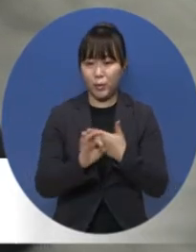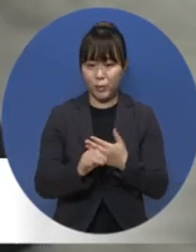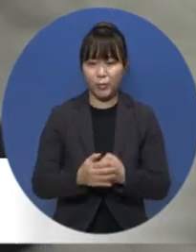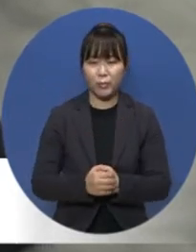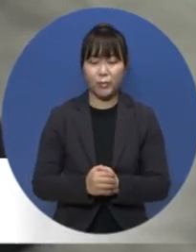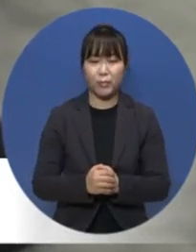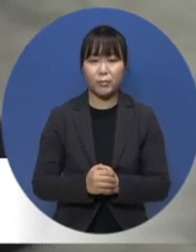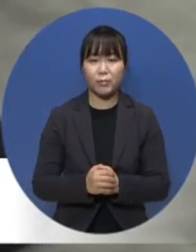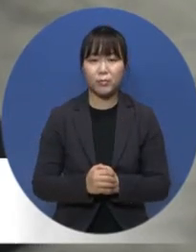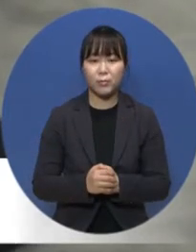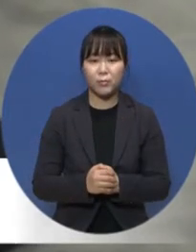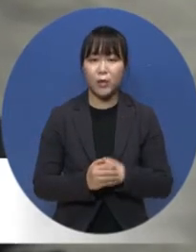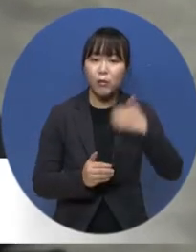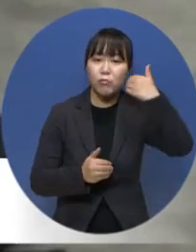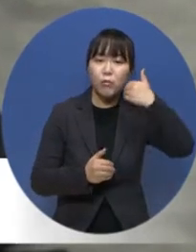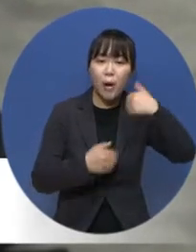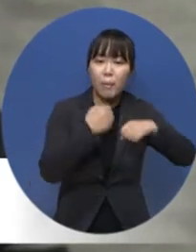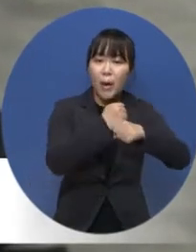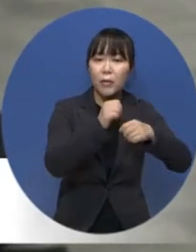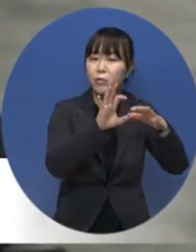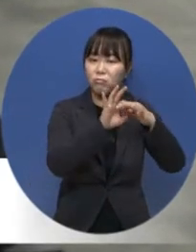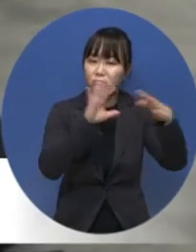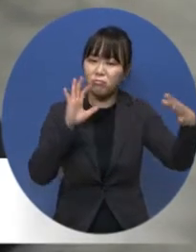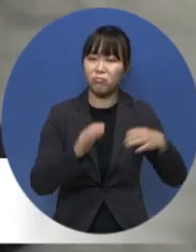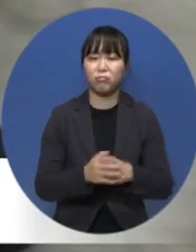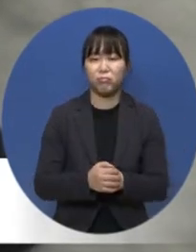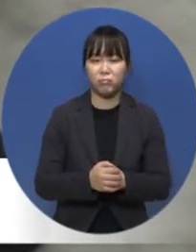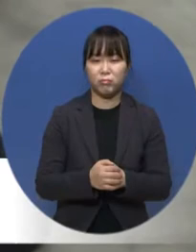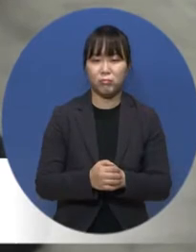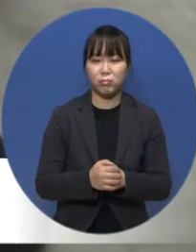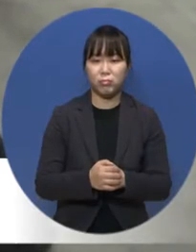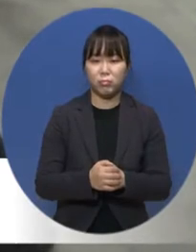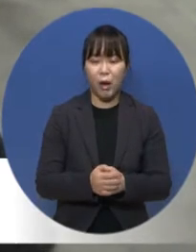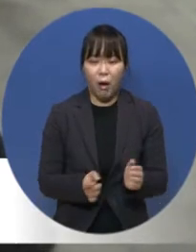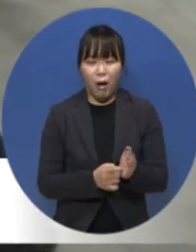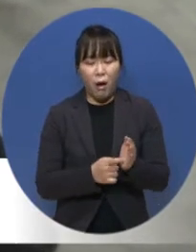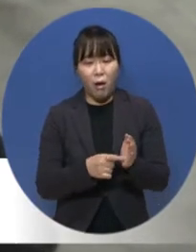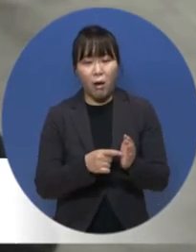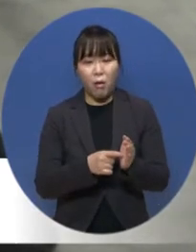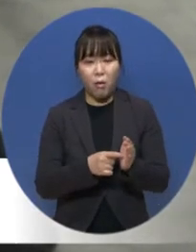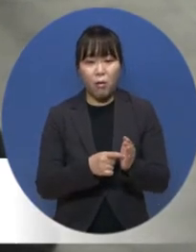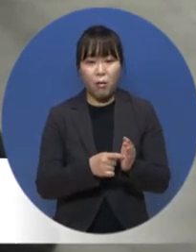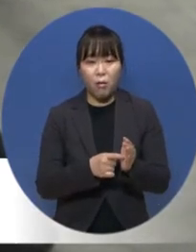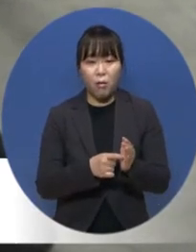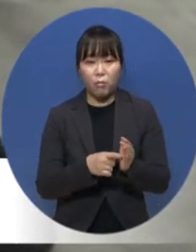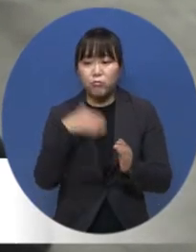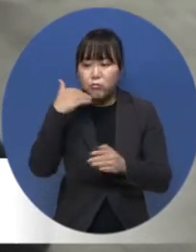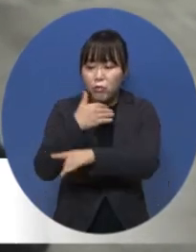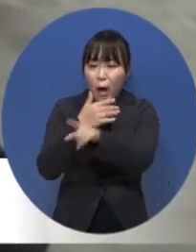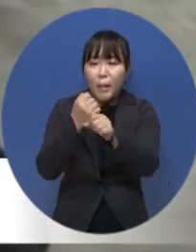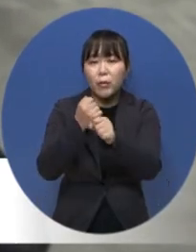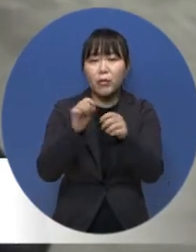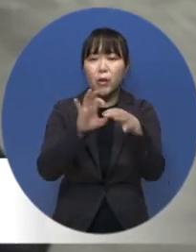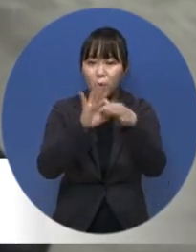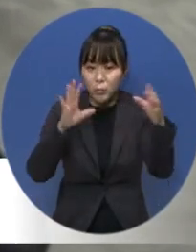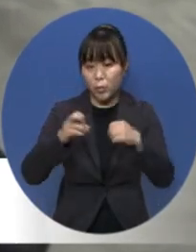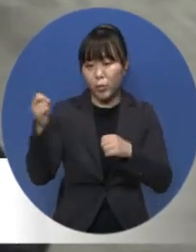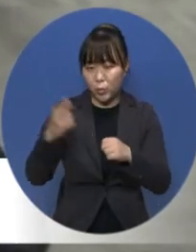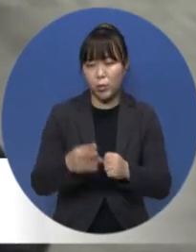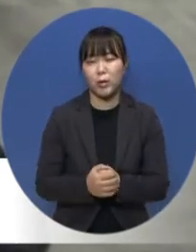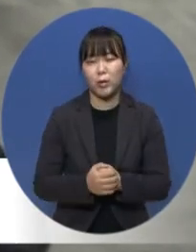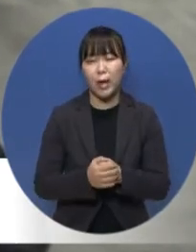왜냐하면 누가 만드는 게뭔 상관이 있습니까? 실효성이 있으면 누가 만들어도 상관없잖아요.